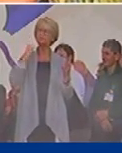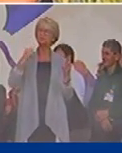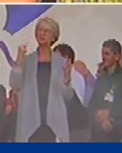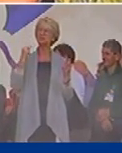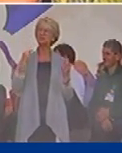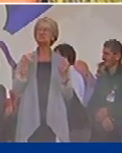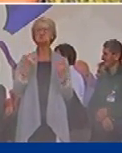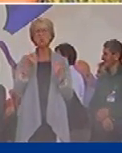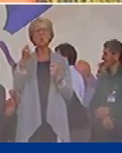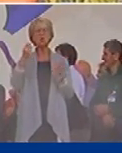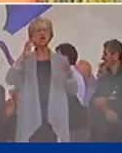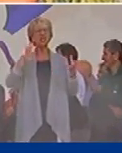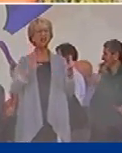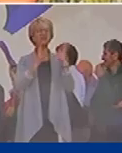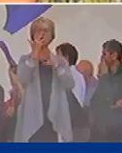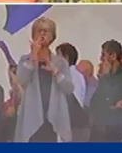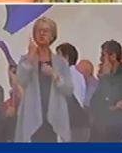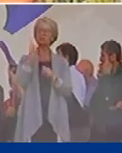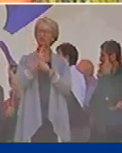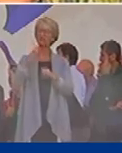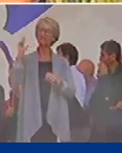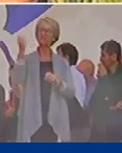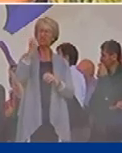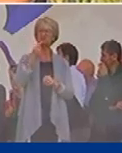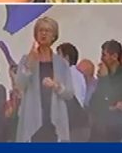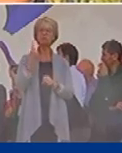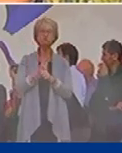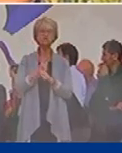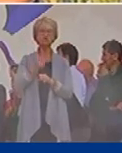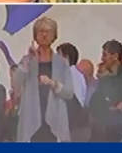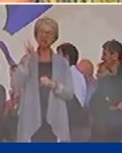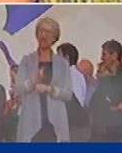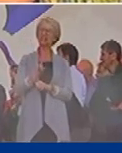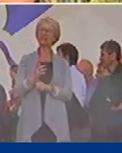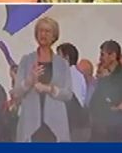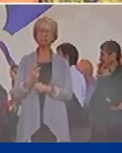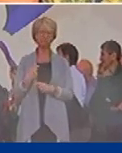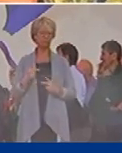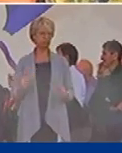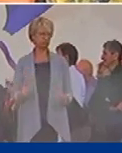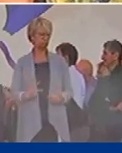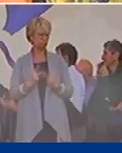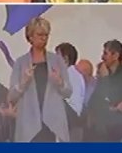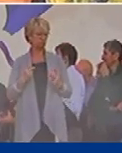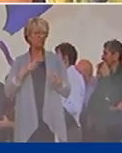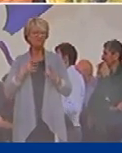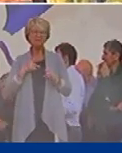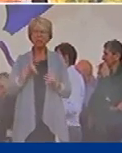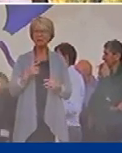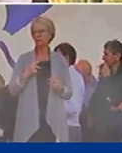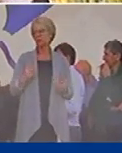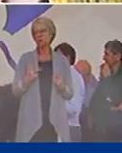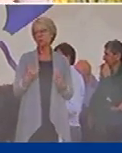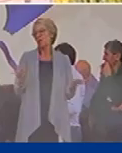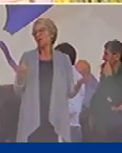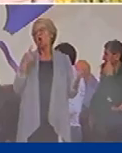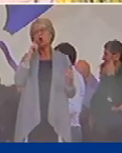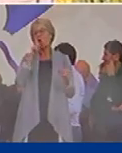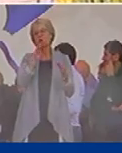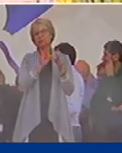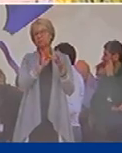però un rivoluzionario per vincere deve essere un po' più cattivo. Non ci riesco. Non ci riesco. E quindi gli dico, non sono